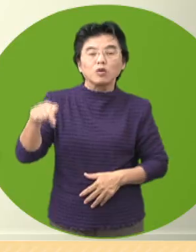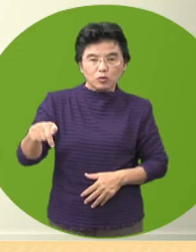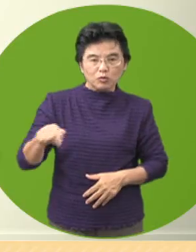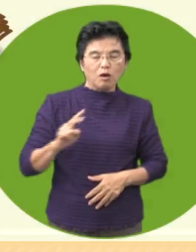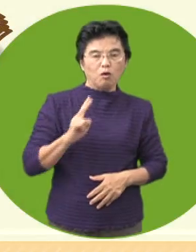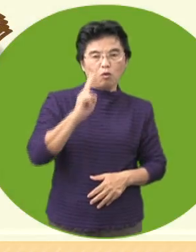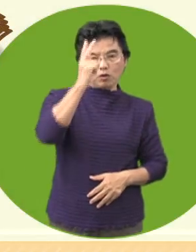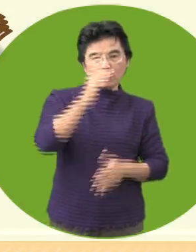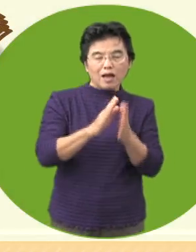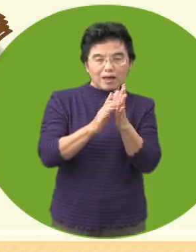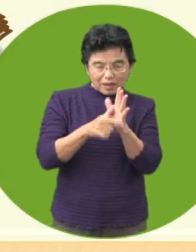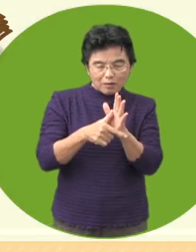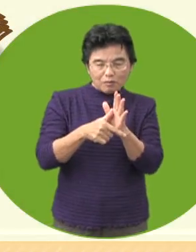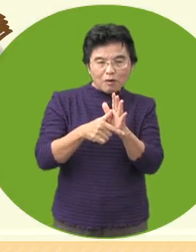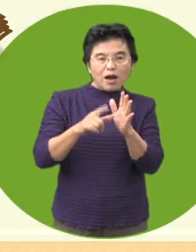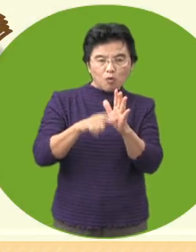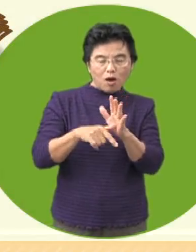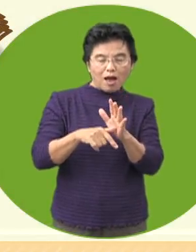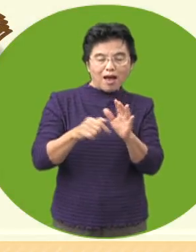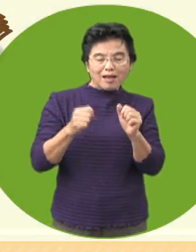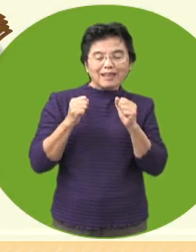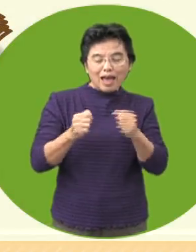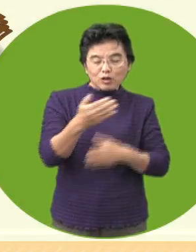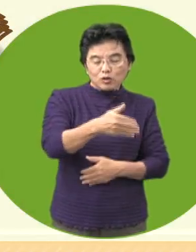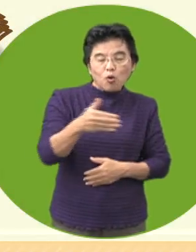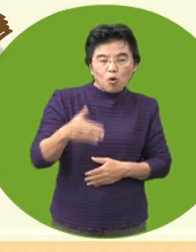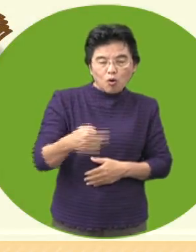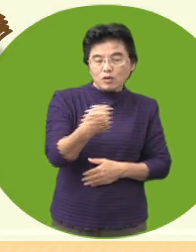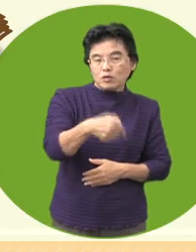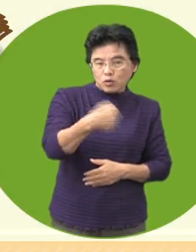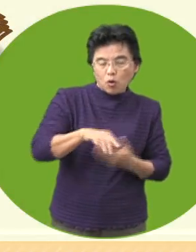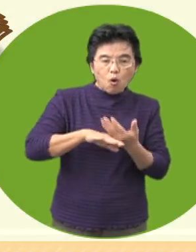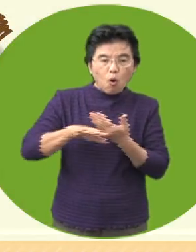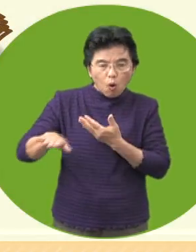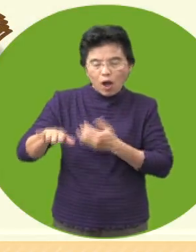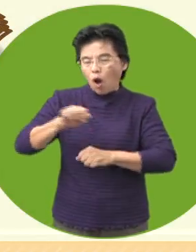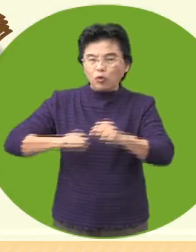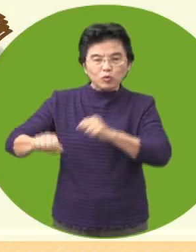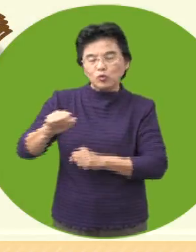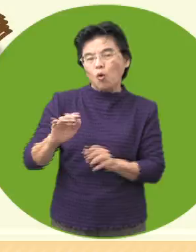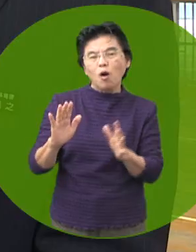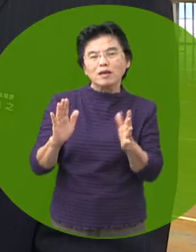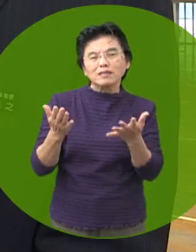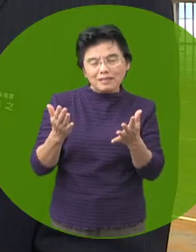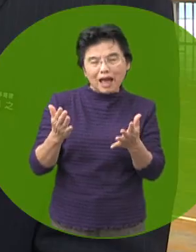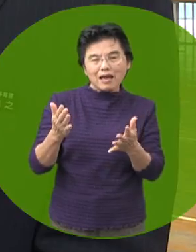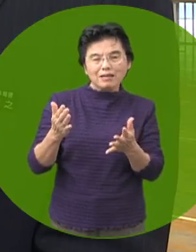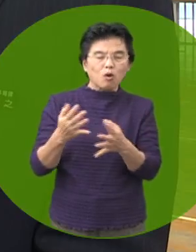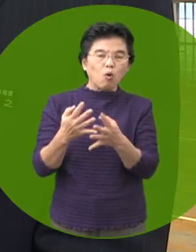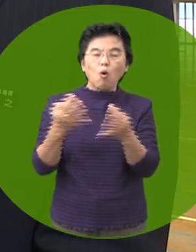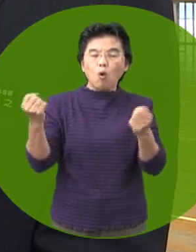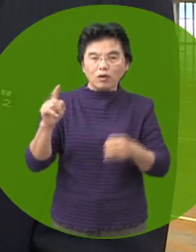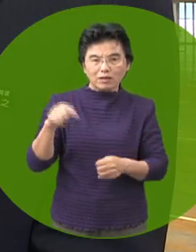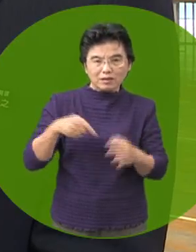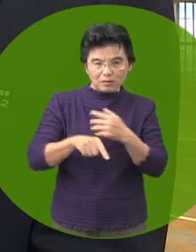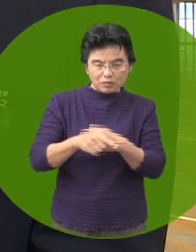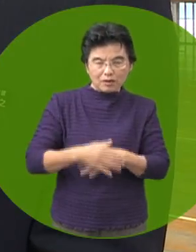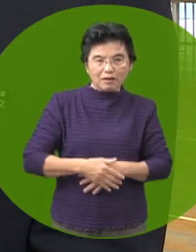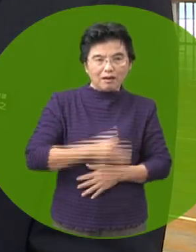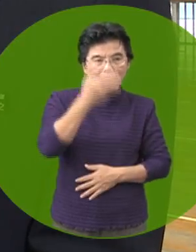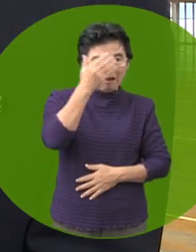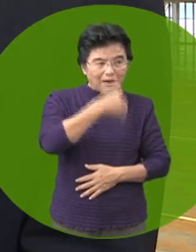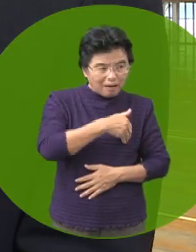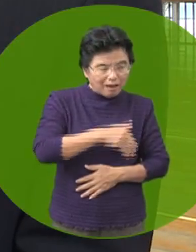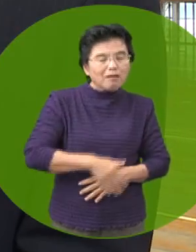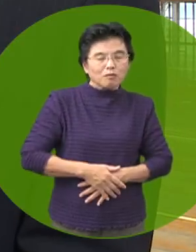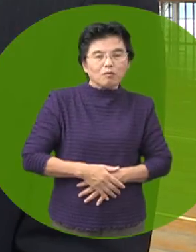縄県は体育の授業以外に全く運動しない子の割合も高い傾向にあります。 そうなんですか。